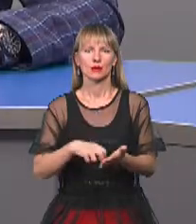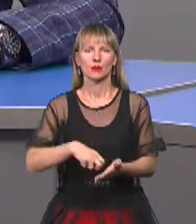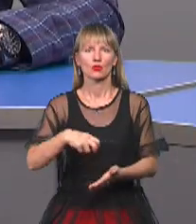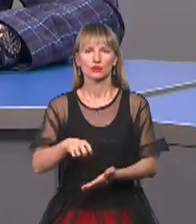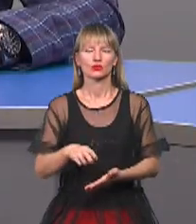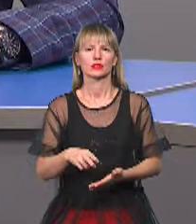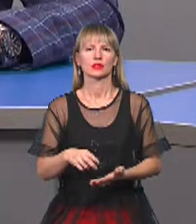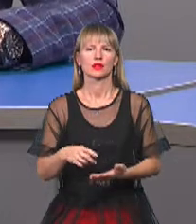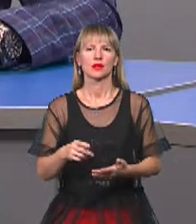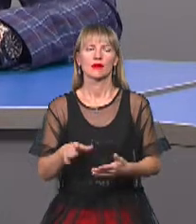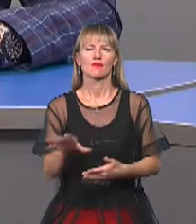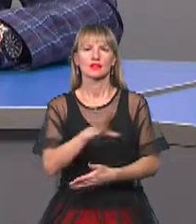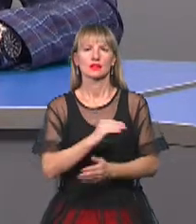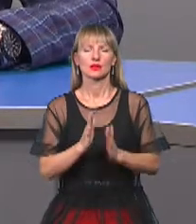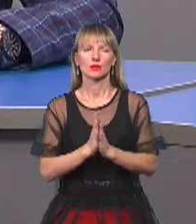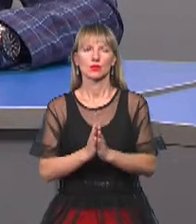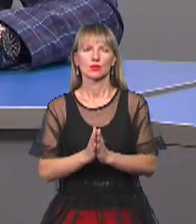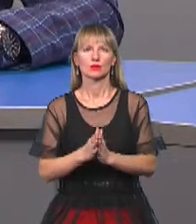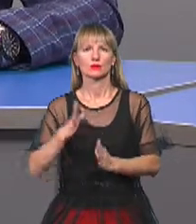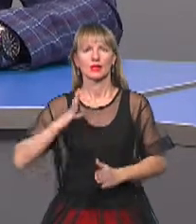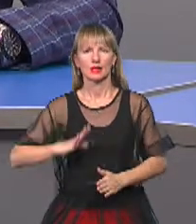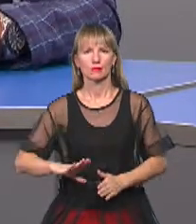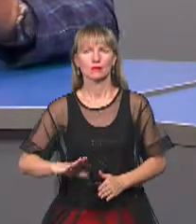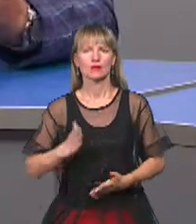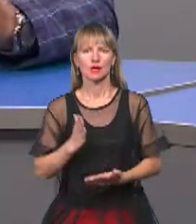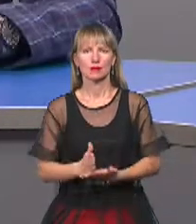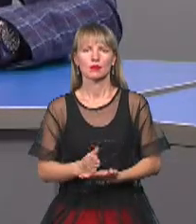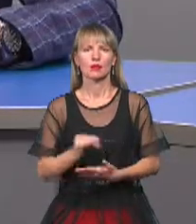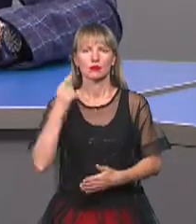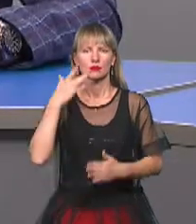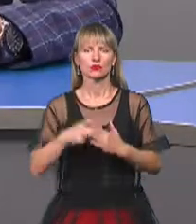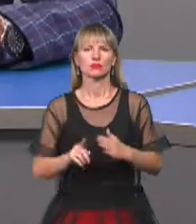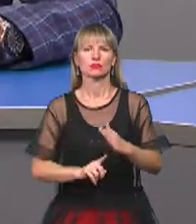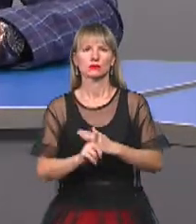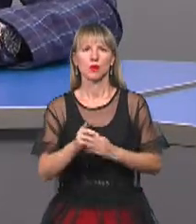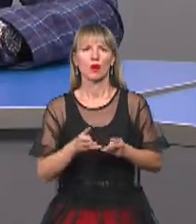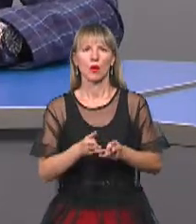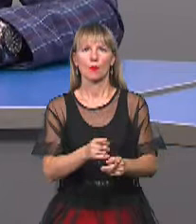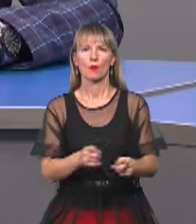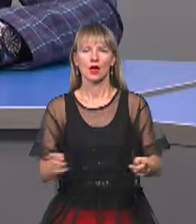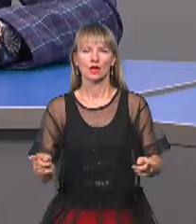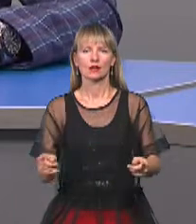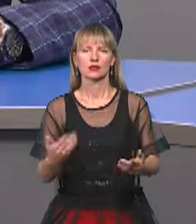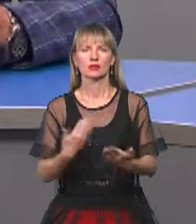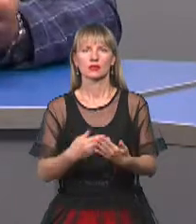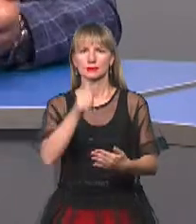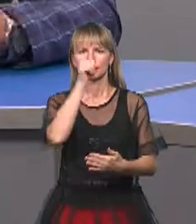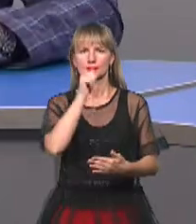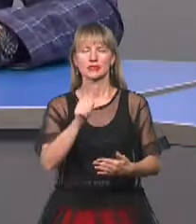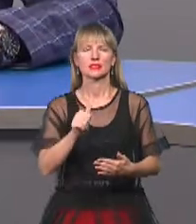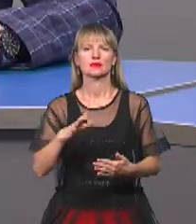інших просимо теж набратися терпіння, розуміючи, що запуск опалення, Анастасія сказала, там він триває десь місяць, він